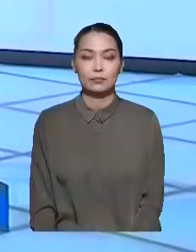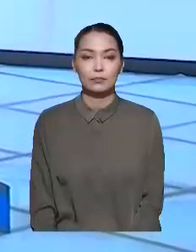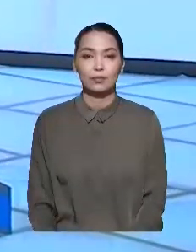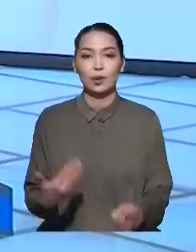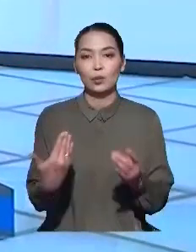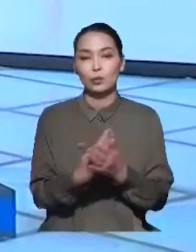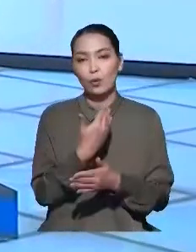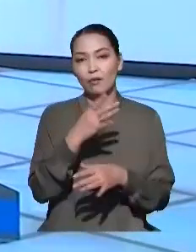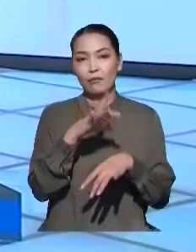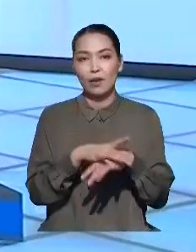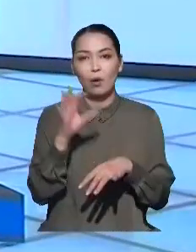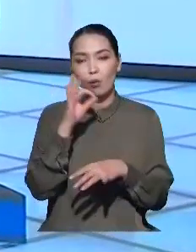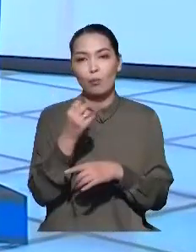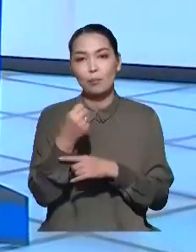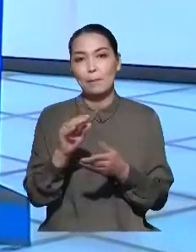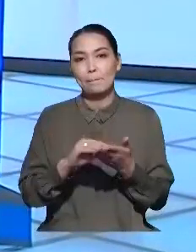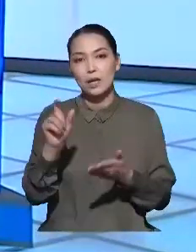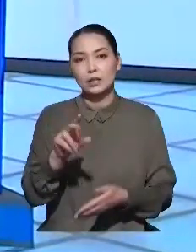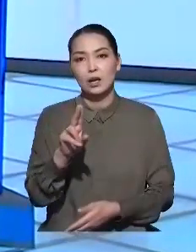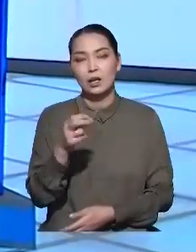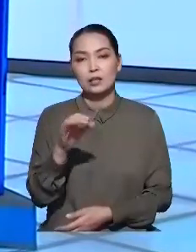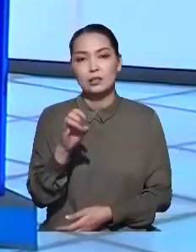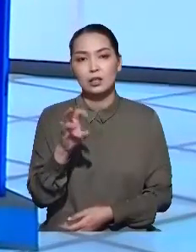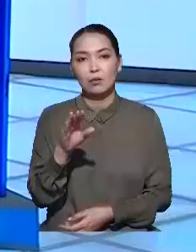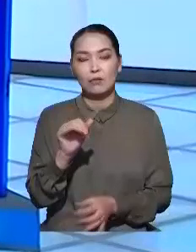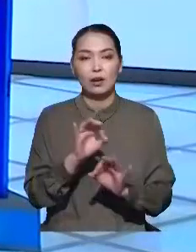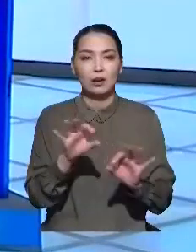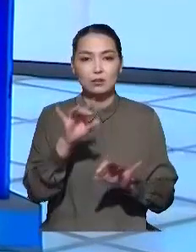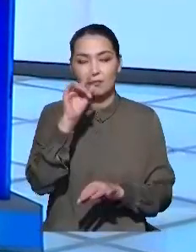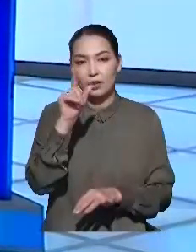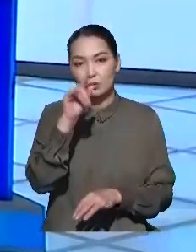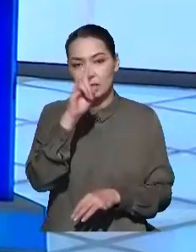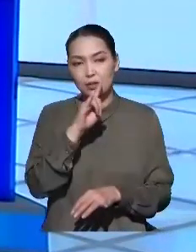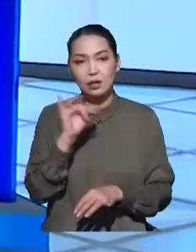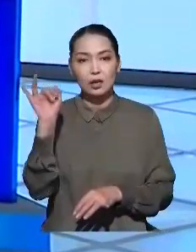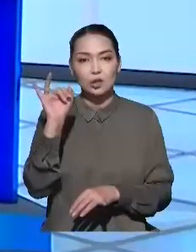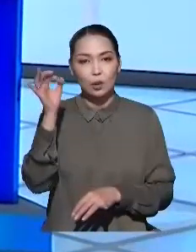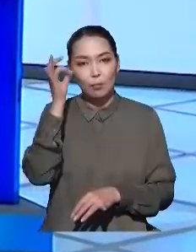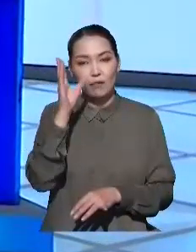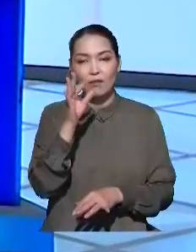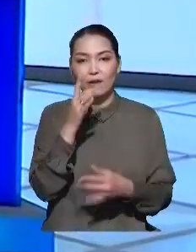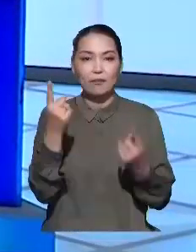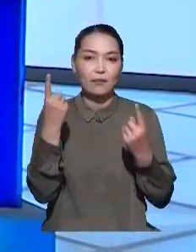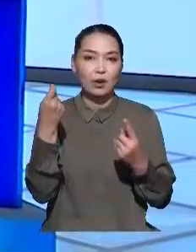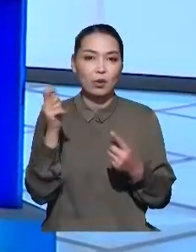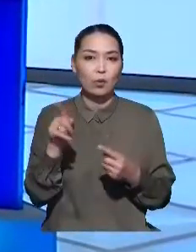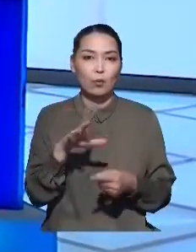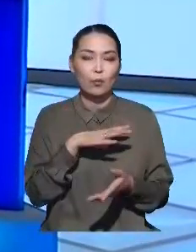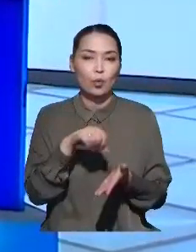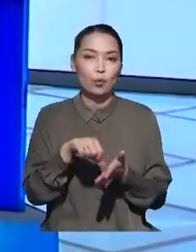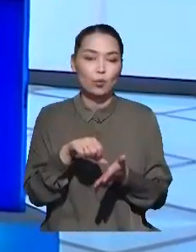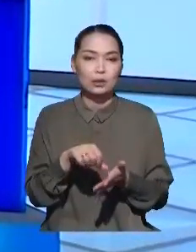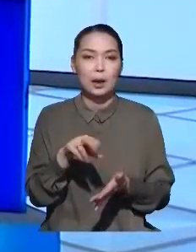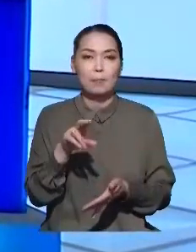новые факты о подвигах писателя касыма Касенова рассказали восточно-казахстанские историки напомню во время Великой Отечественной он был участником